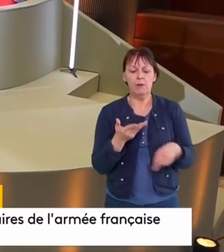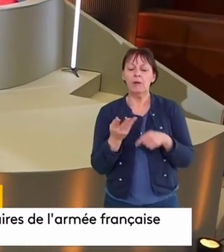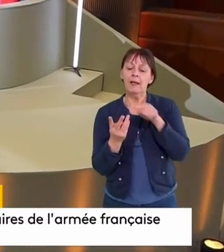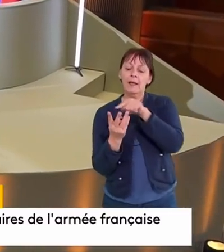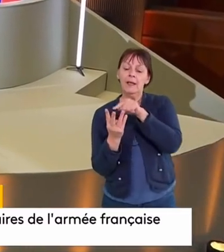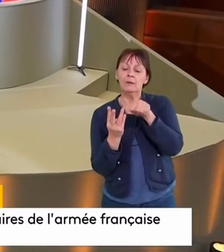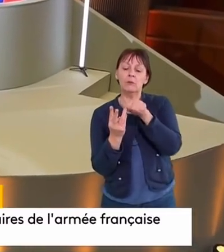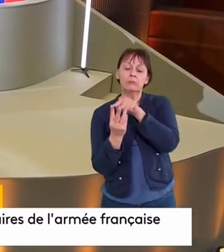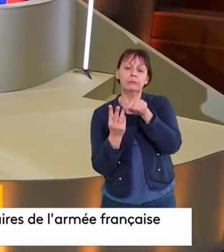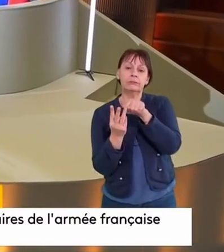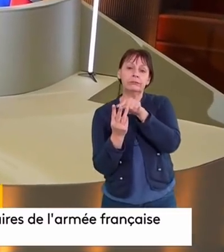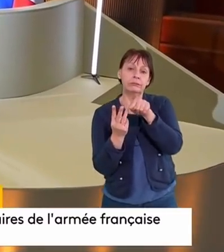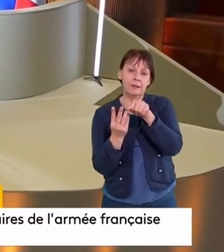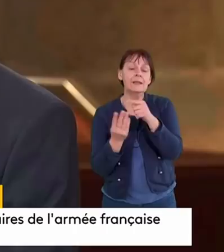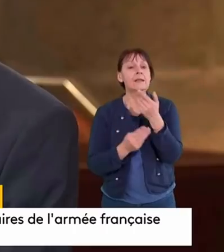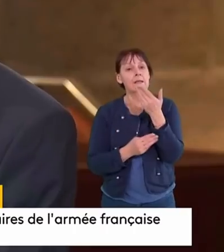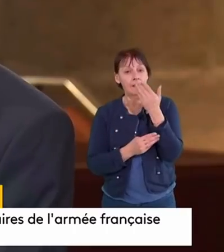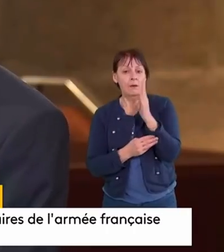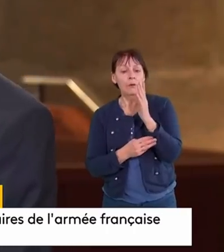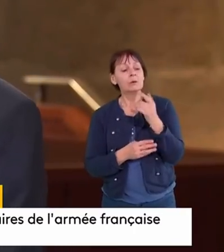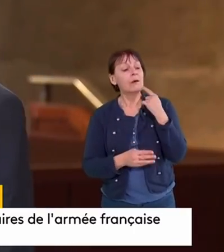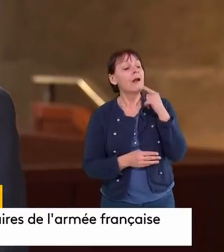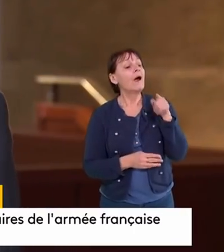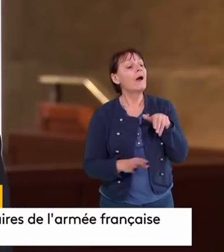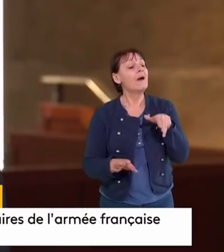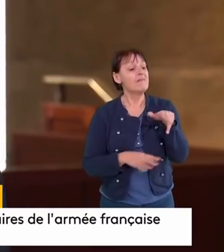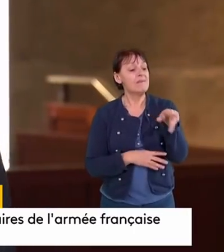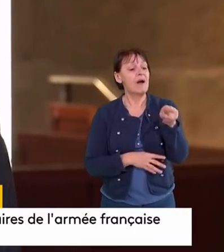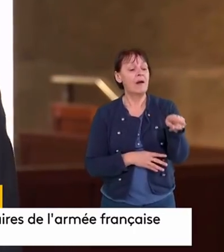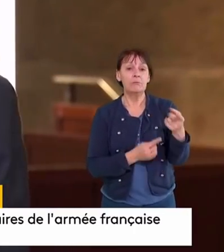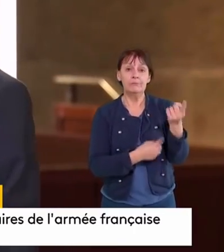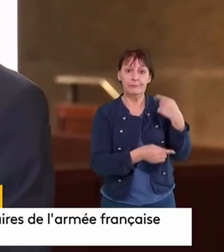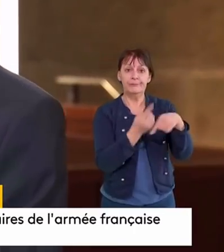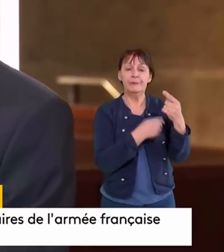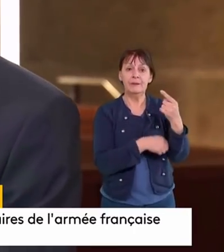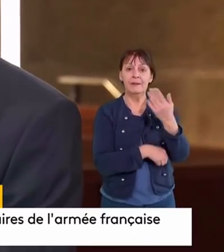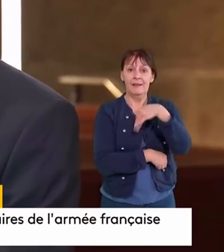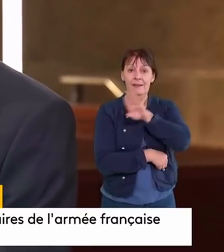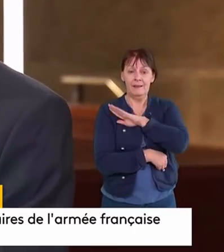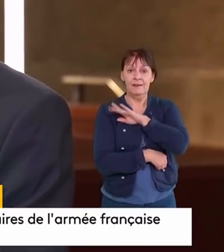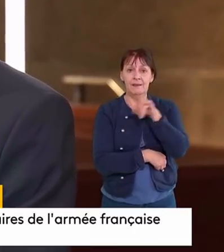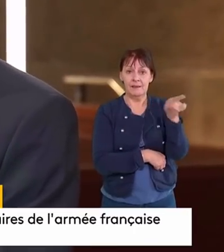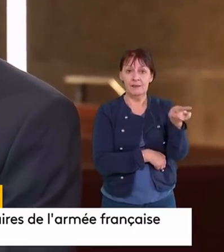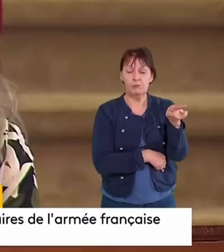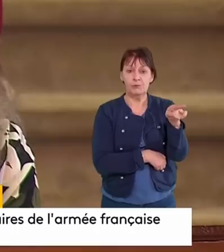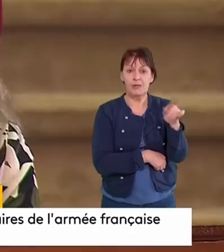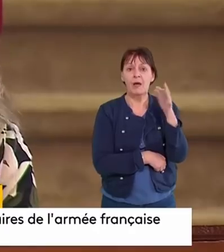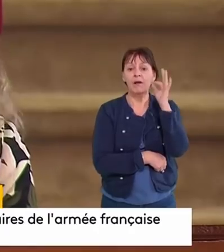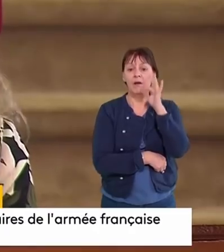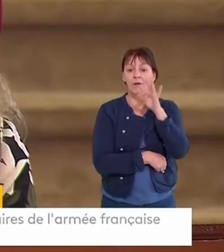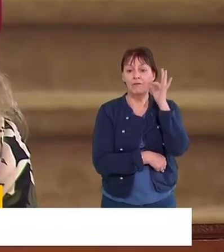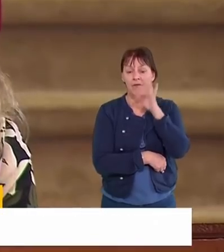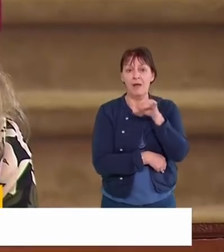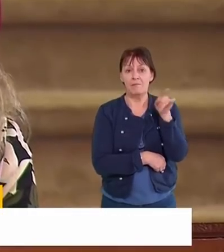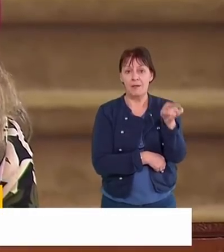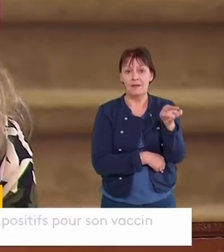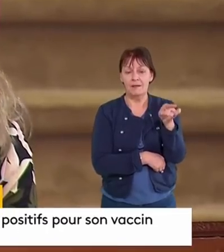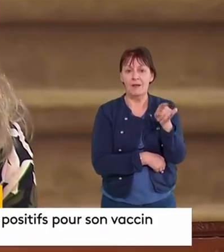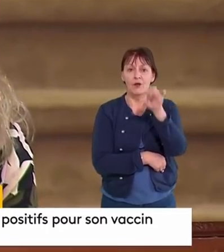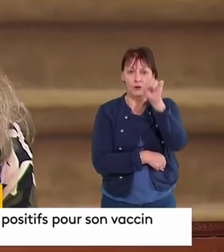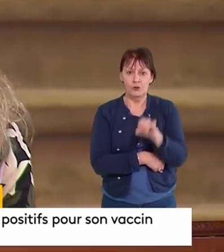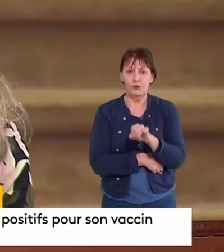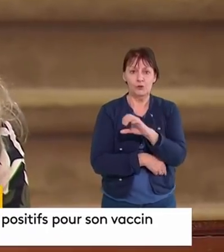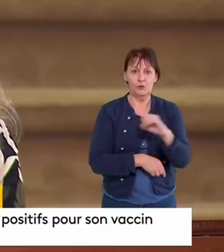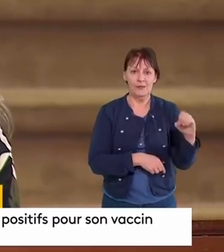vais laisser la parole à Manon Pisani, qui est future responsable d'ailleurs d'une exploitation agricole dans le sud-ouest. C'est